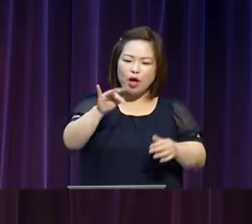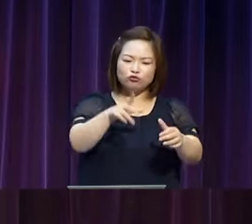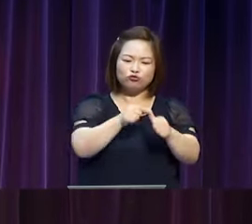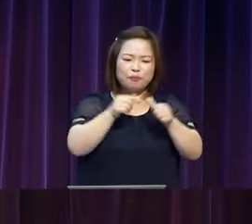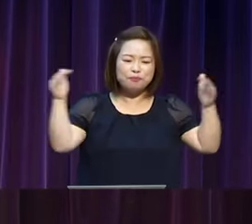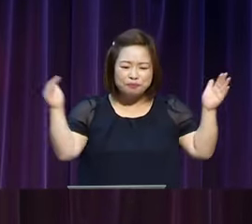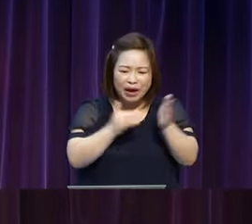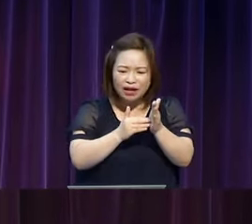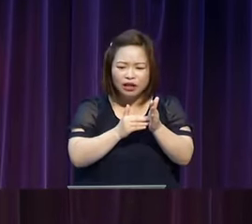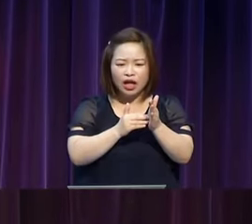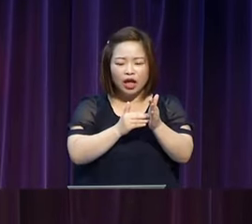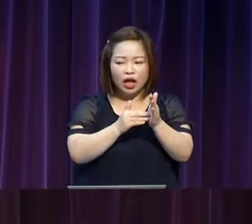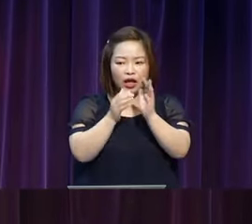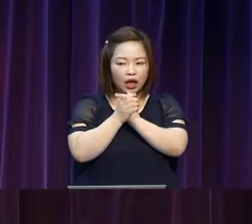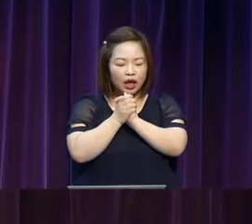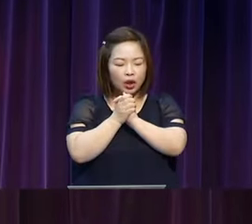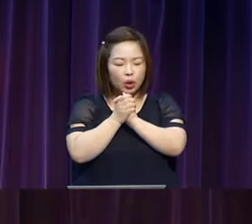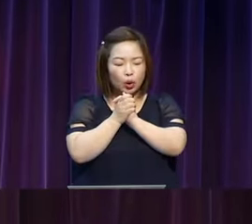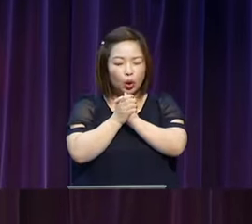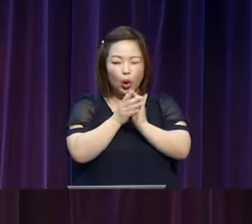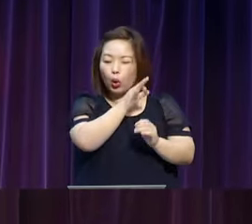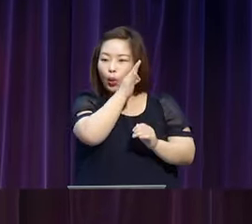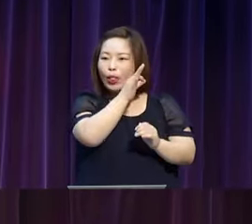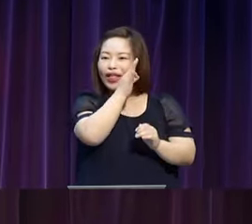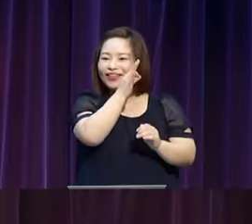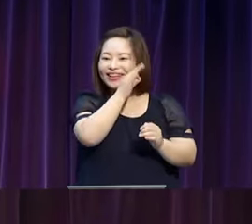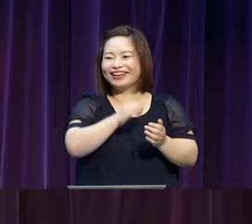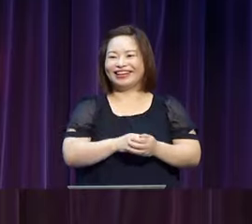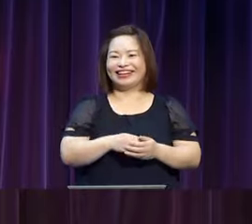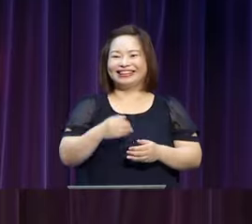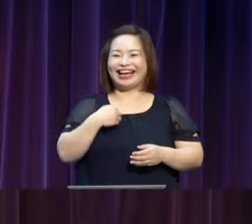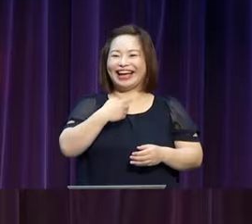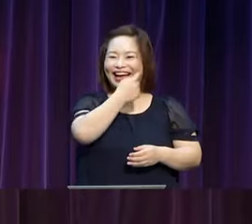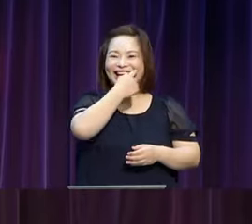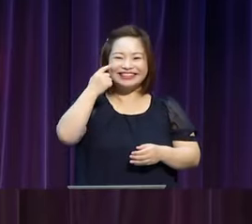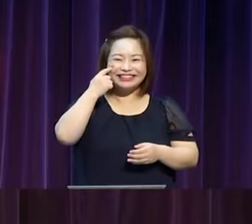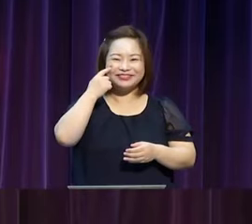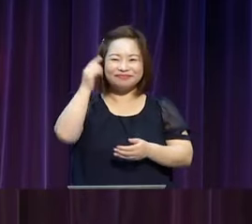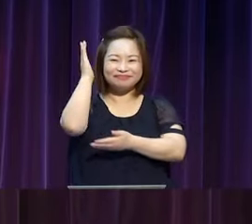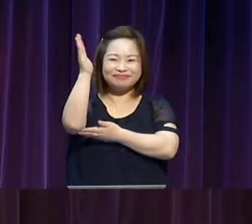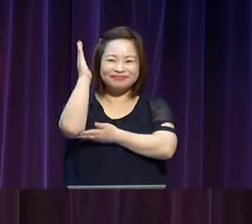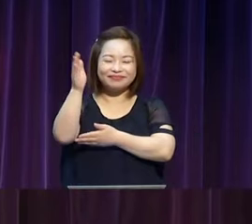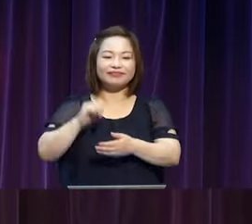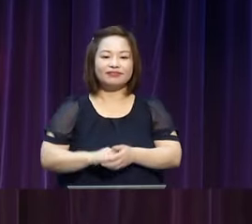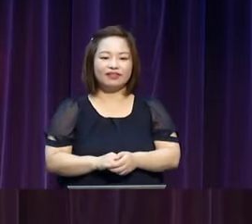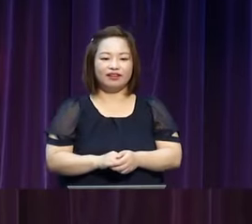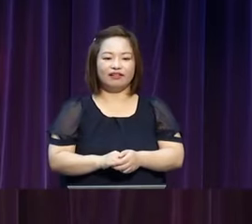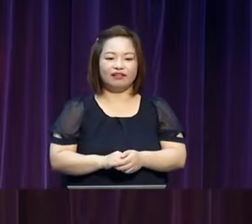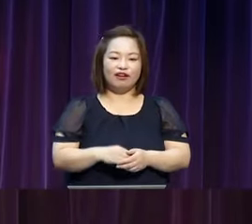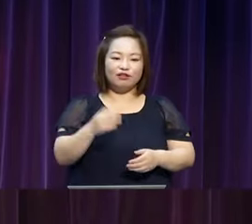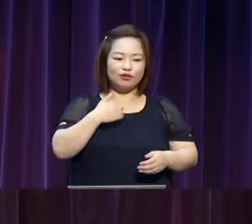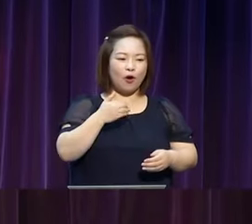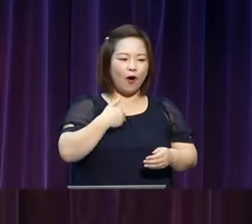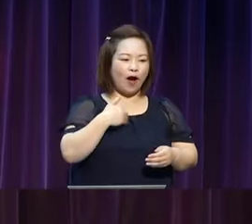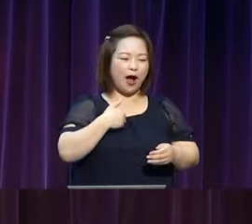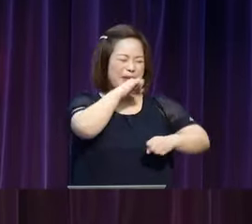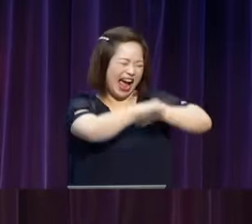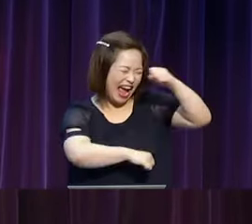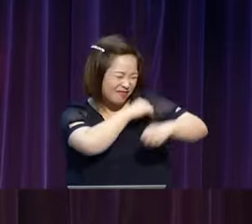창피했어요. 예, 아주 창피한 간증이지만 처음에 하나님 안 믿었던 사람이 하나님을